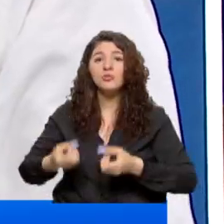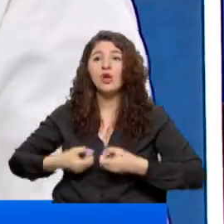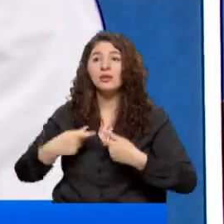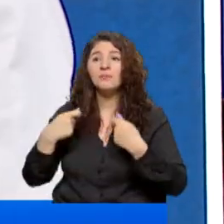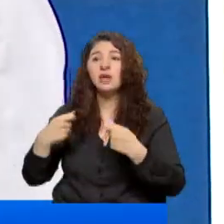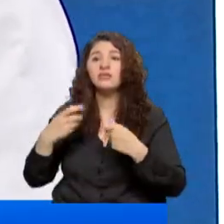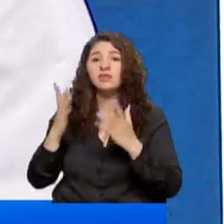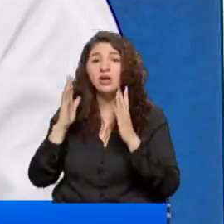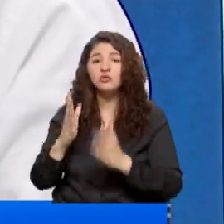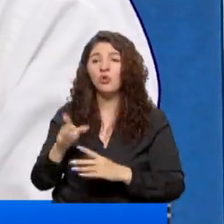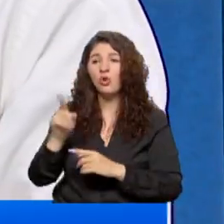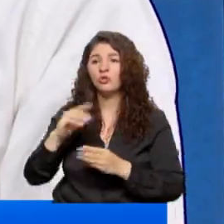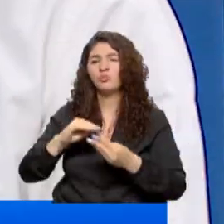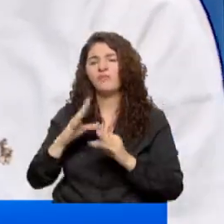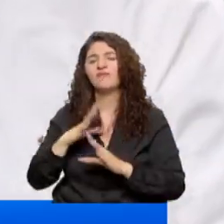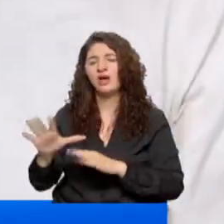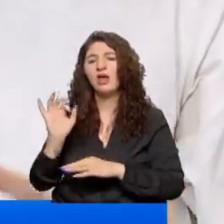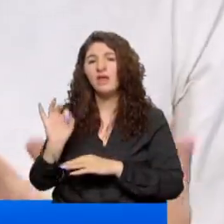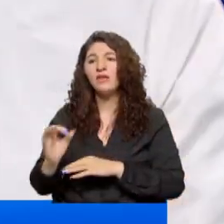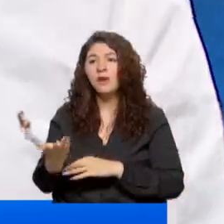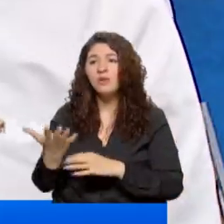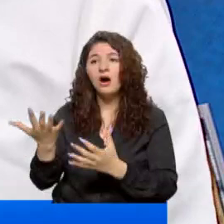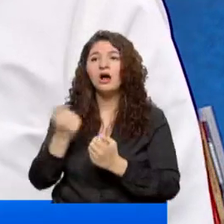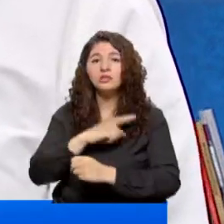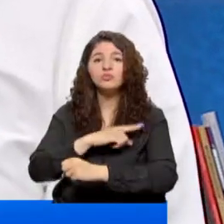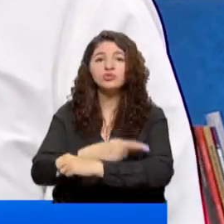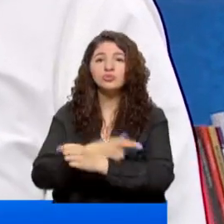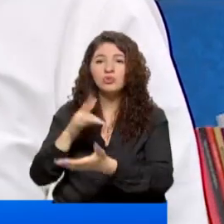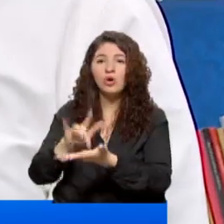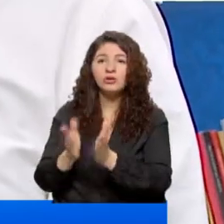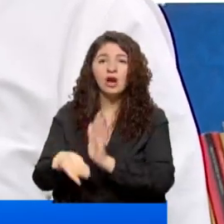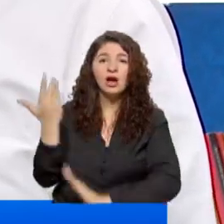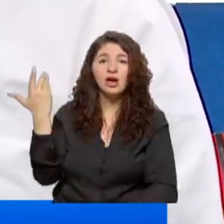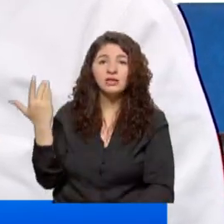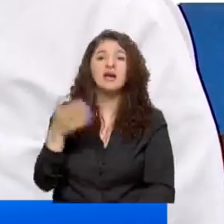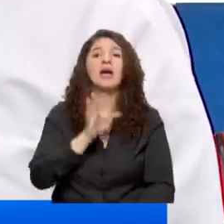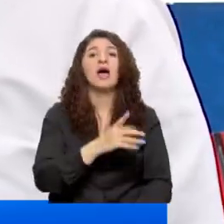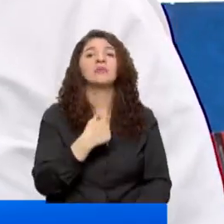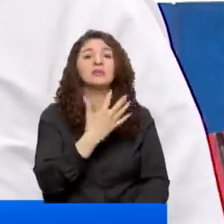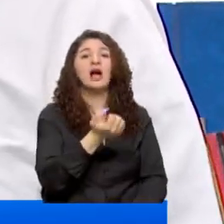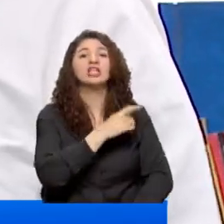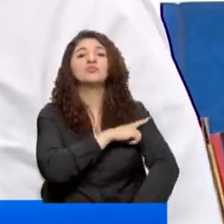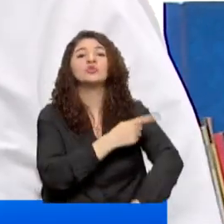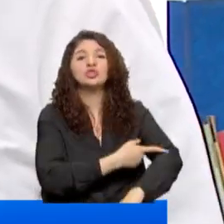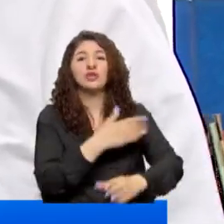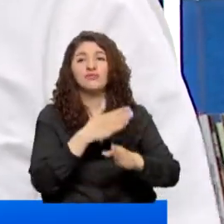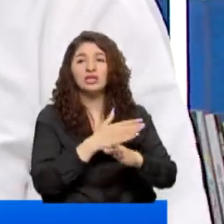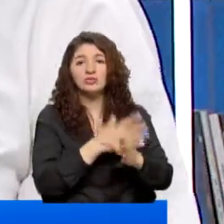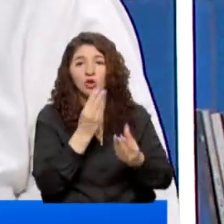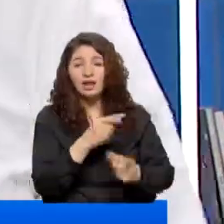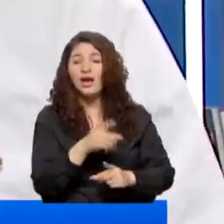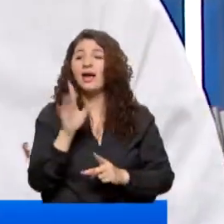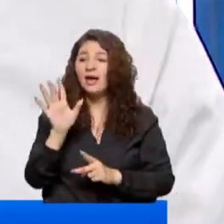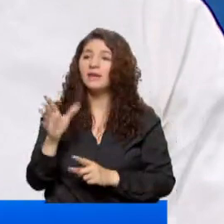üretim maliyetinden daha çok orada sıkıntılarımız var ama alalım gücümüz ortadan kalkıyor hep bizim alım gücümüz vatandaş olarak Evet